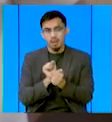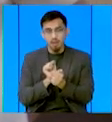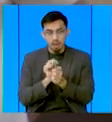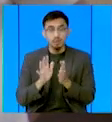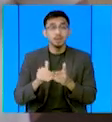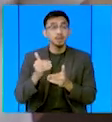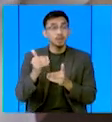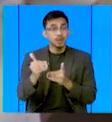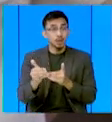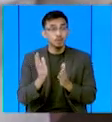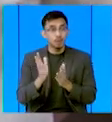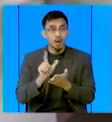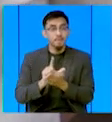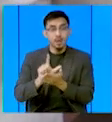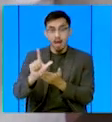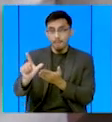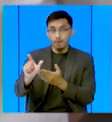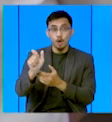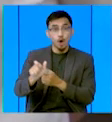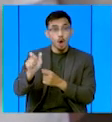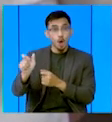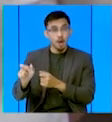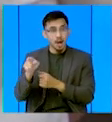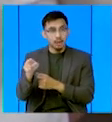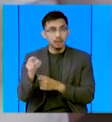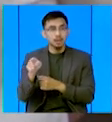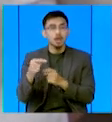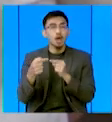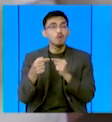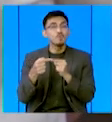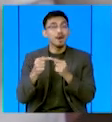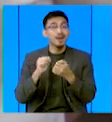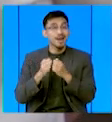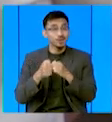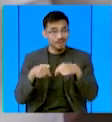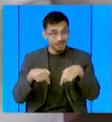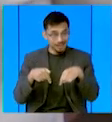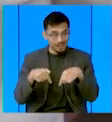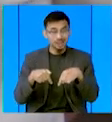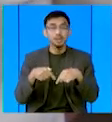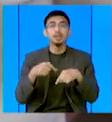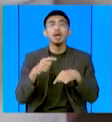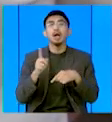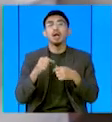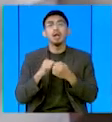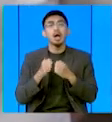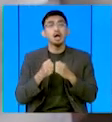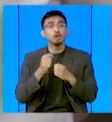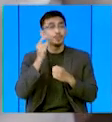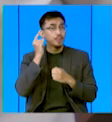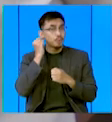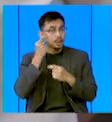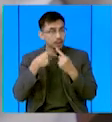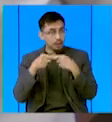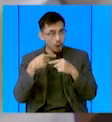somasi pihak-pihak yang terkait sehubungan dengan kasus yang telah diceritakan oleh Ibu Betty. Yang ketiga, kami